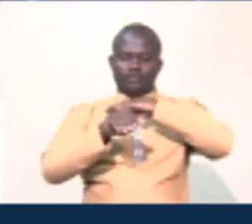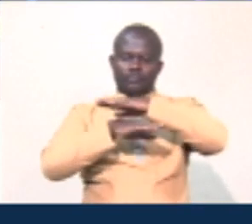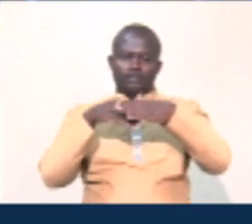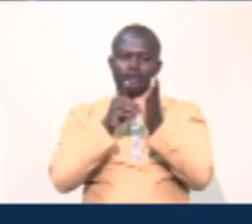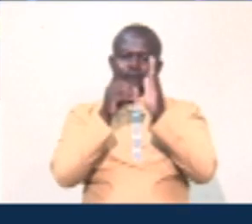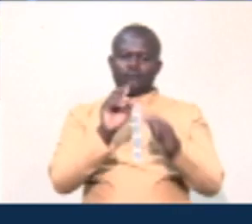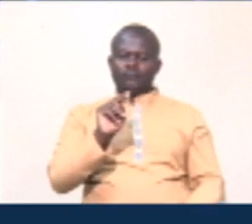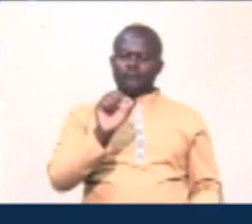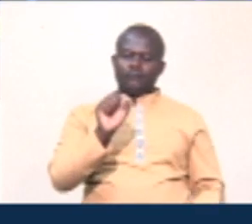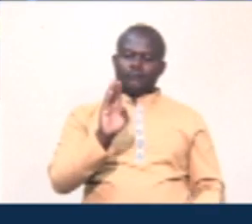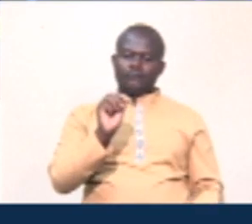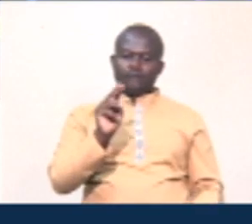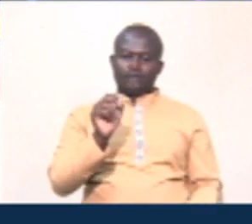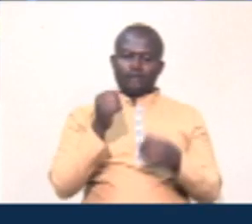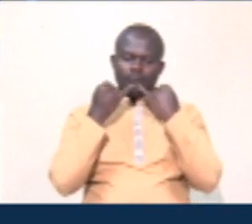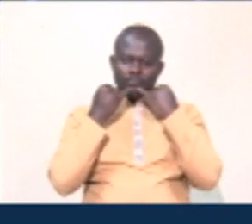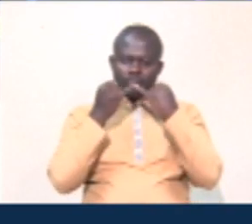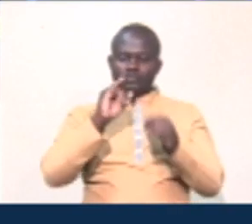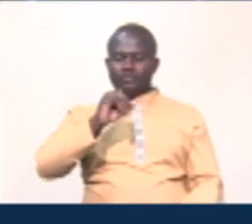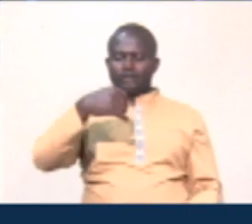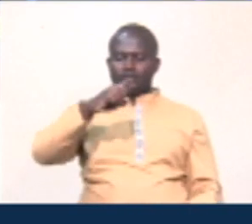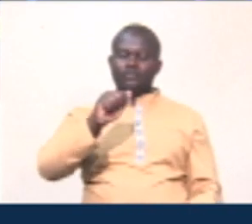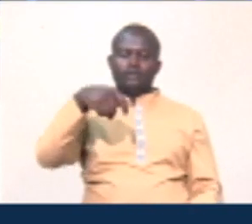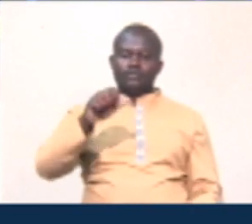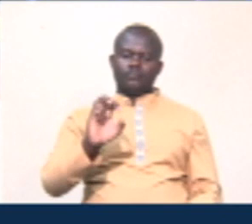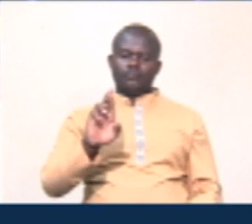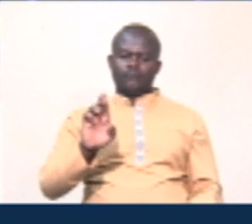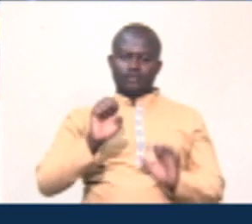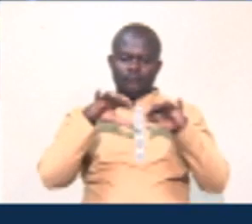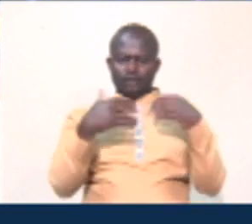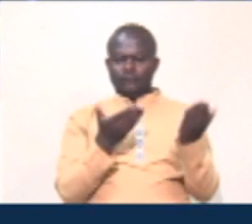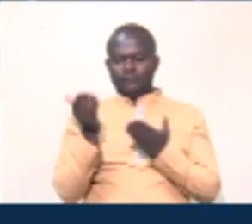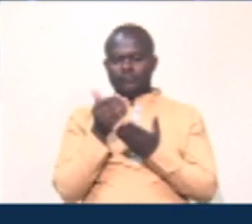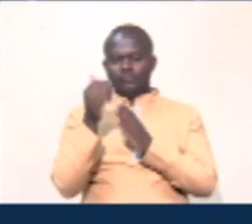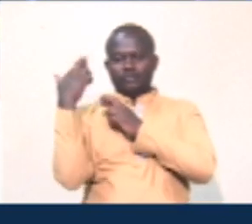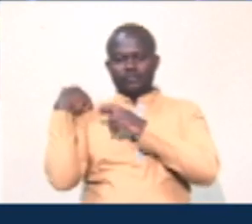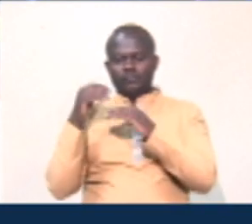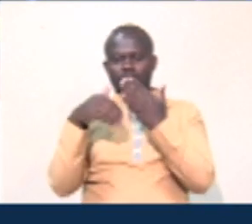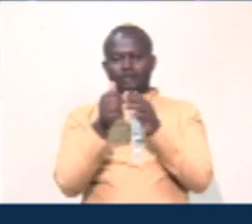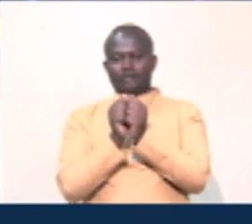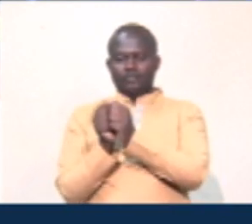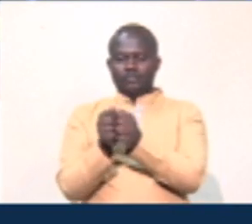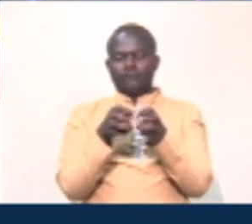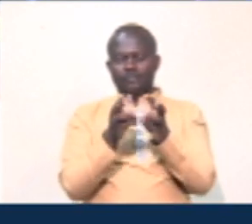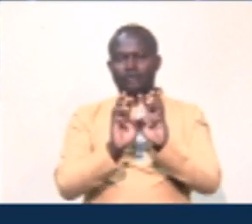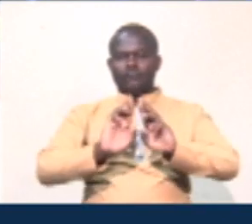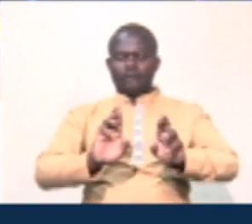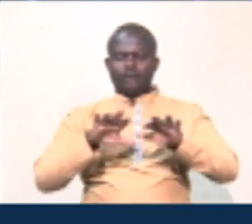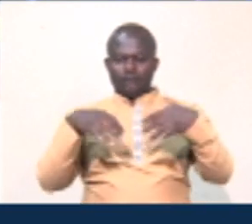Dr. Nsabimana Ernest yabwiye mugenzi wacu Jean Pierre Kagabo uko yakiriye izi nshingano n'uburyo yiteguye kuzishyira mu